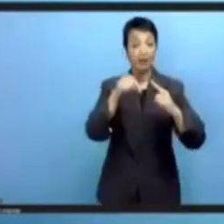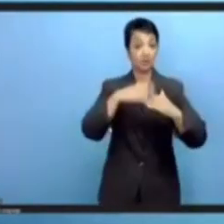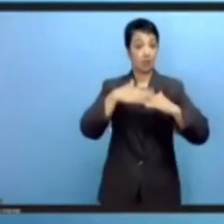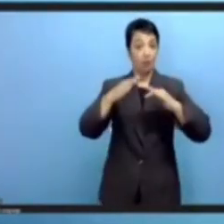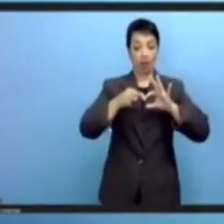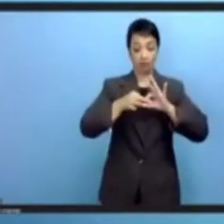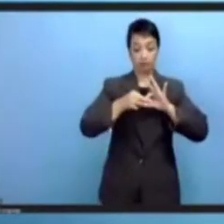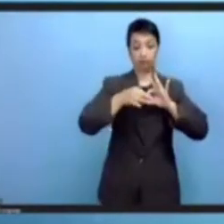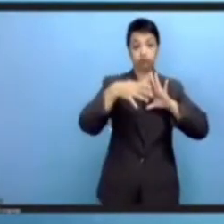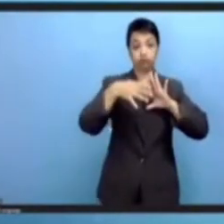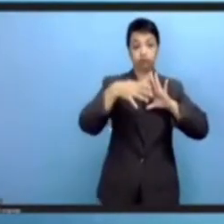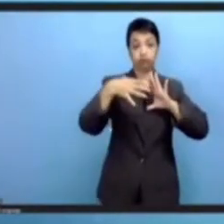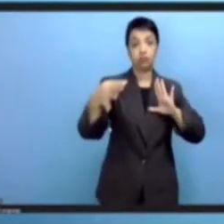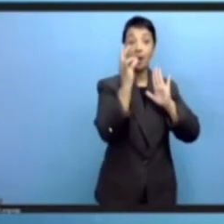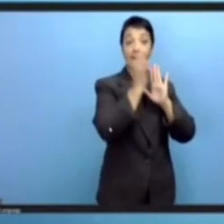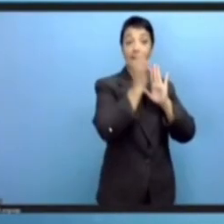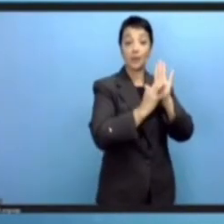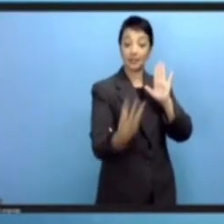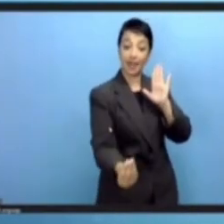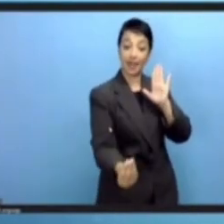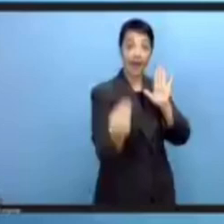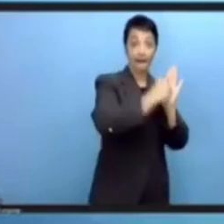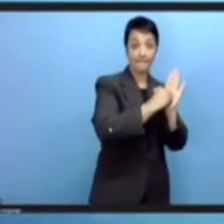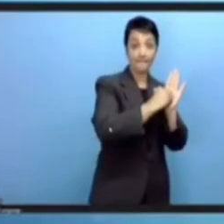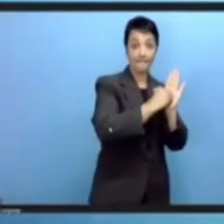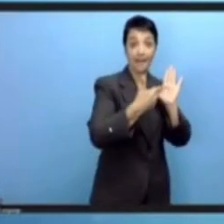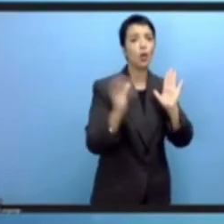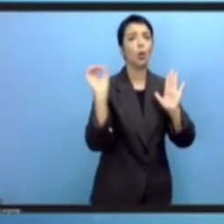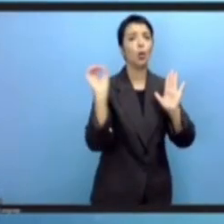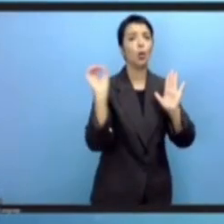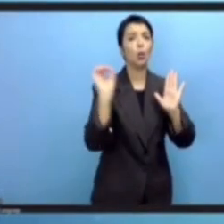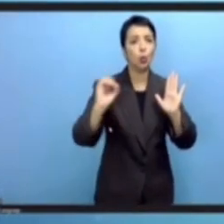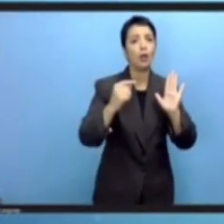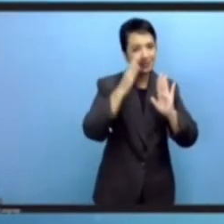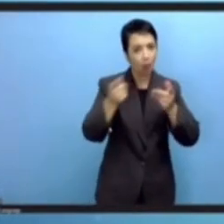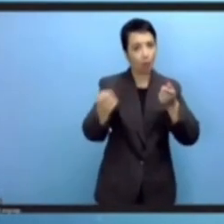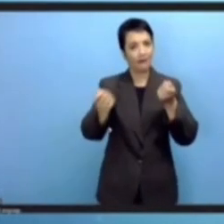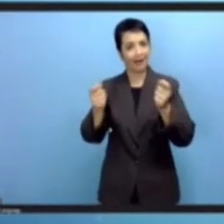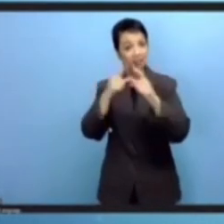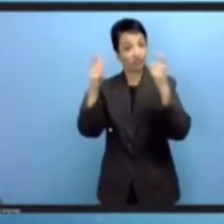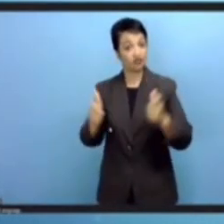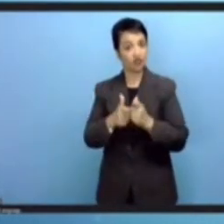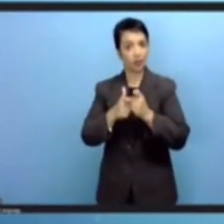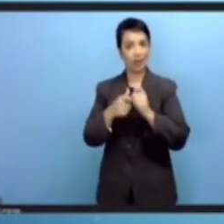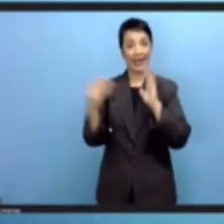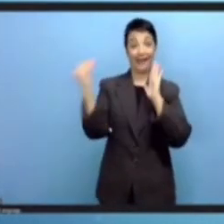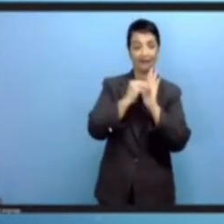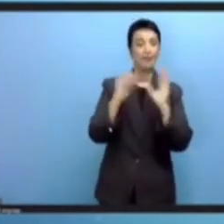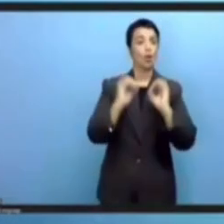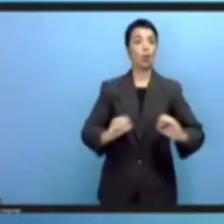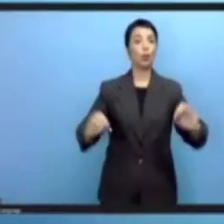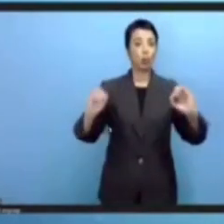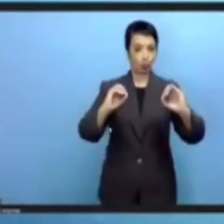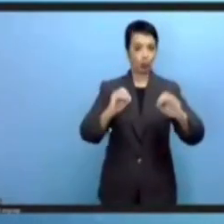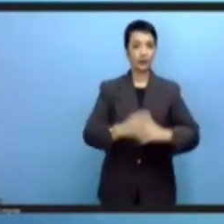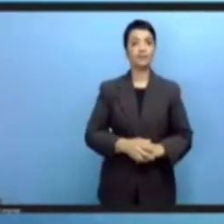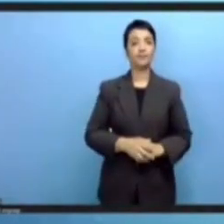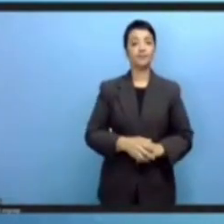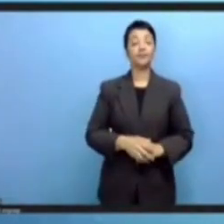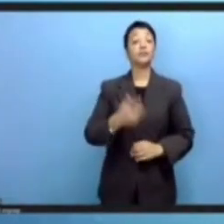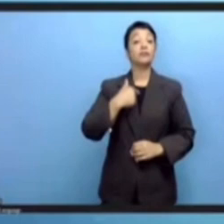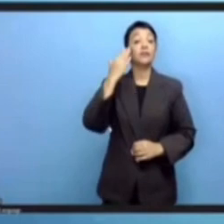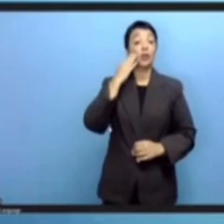qui aujourd'hui sont sorties de cela et qui s'appuient sur notre cadre de politique et de gouvernance.